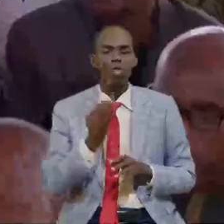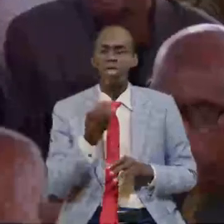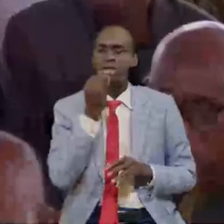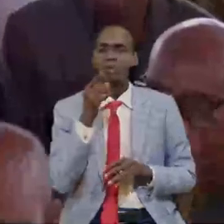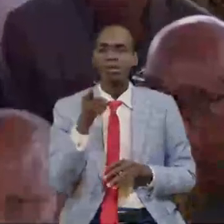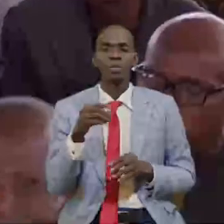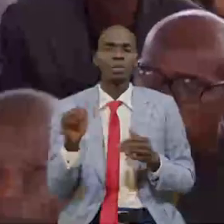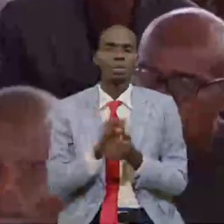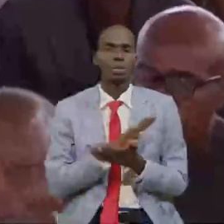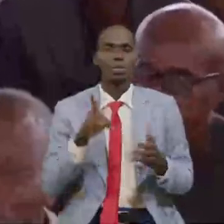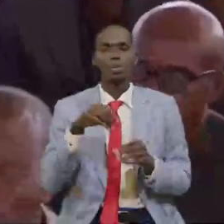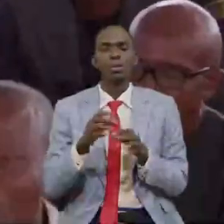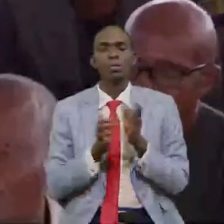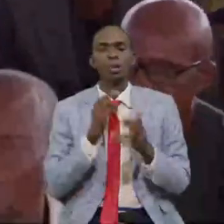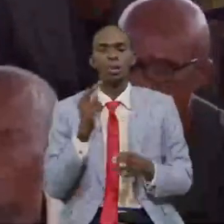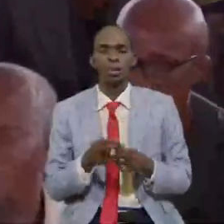au nom de Jésus.